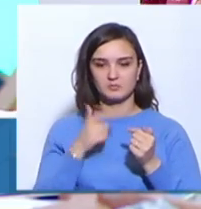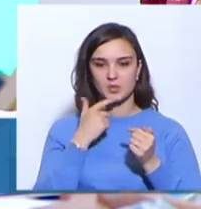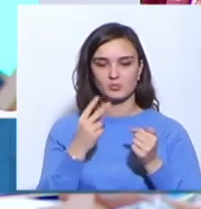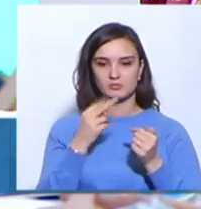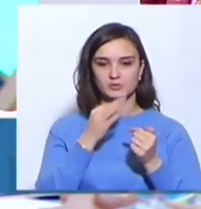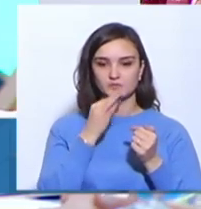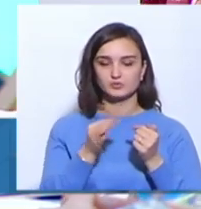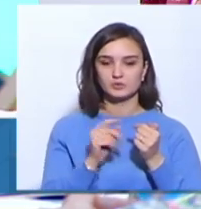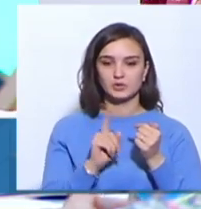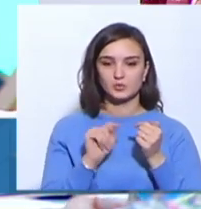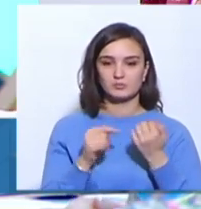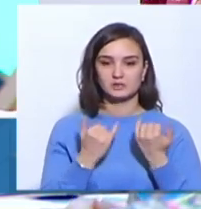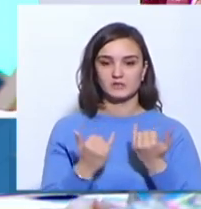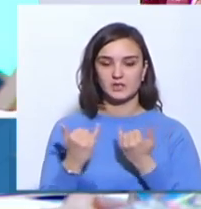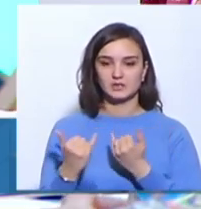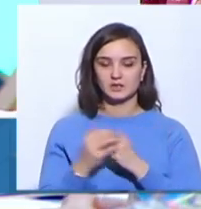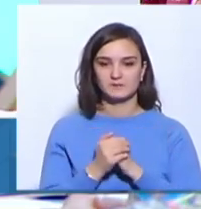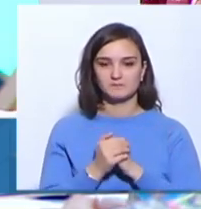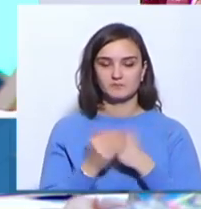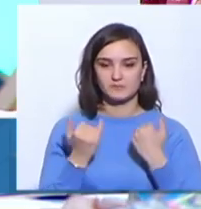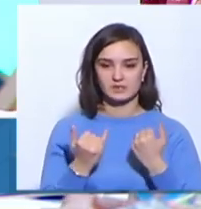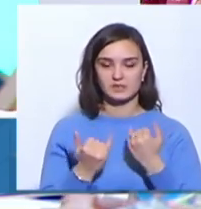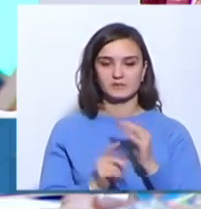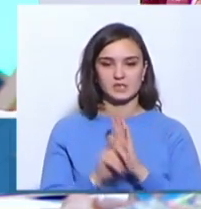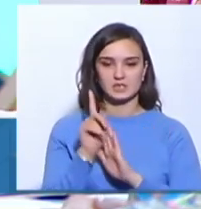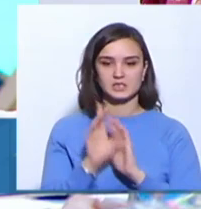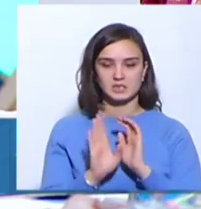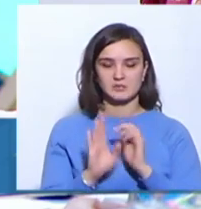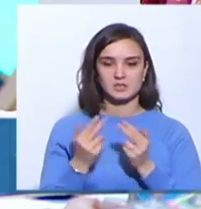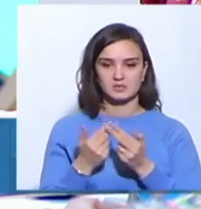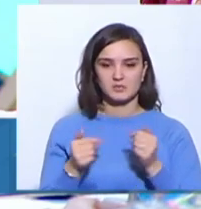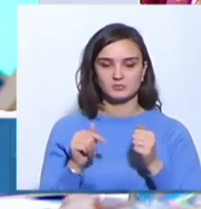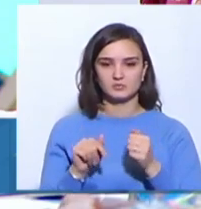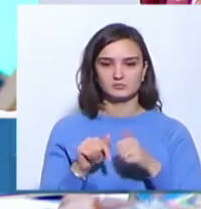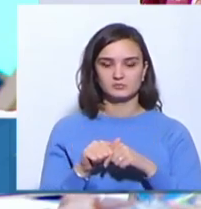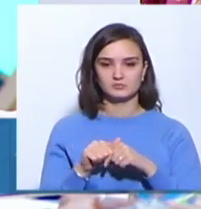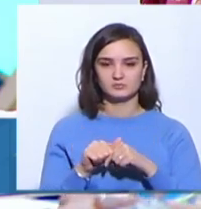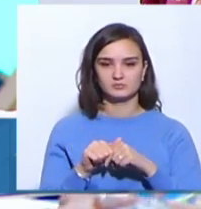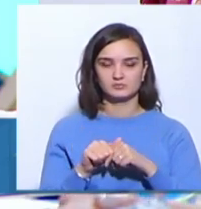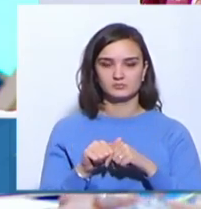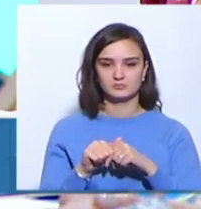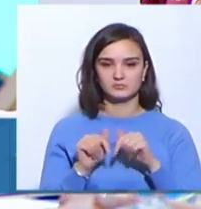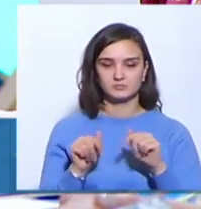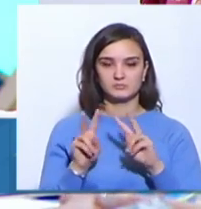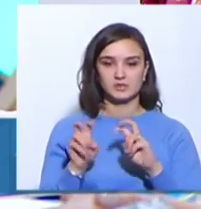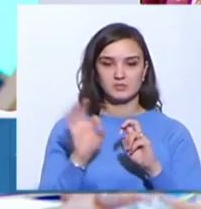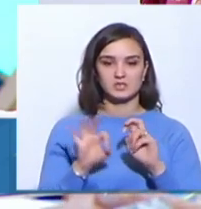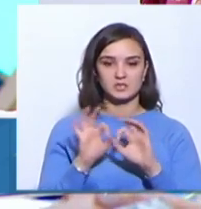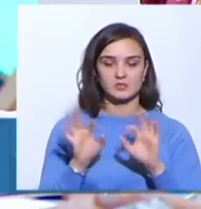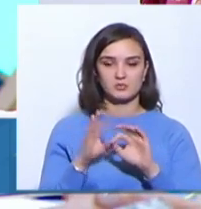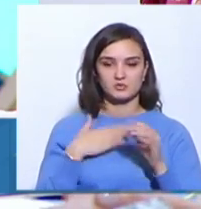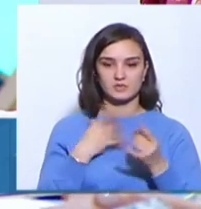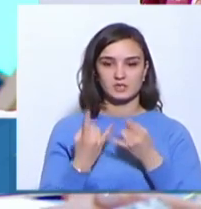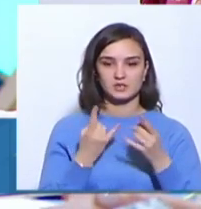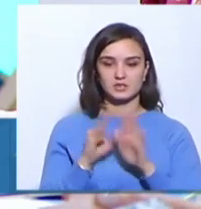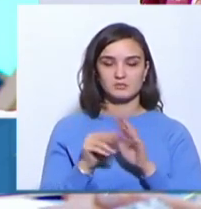მაყურებელს ვუთხრა, რომ დღევანდელი დღით არ იწყება, რა თქმა უნდა, ამ თემაზე საუბარი ჩვენს